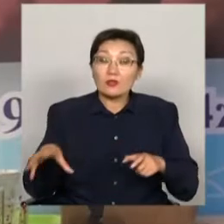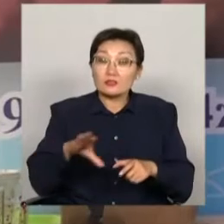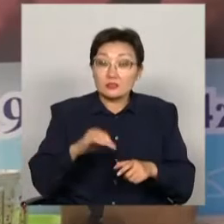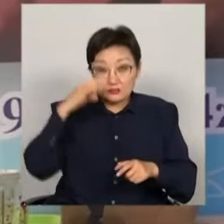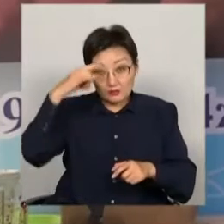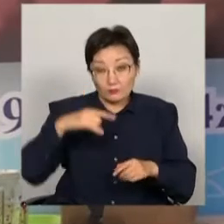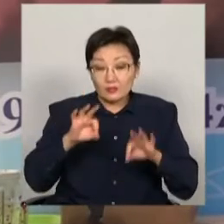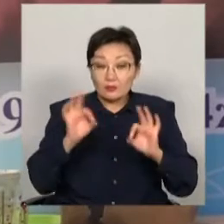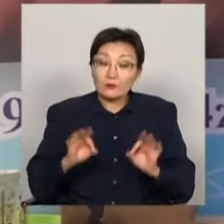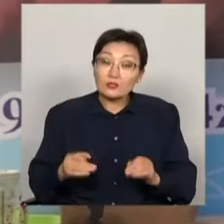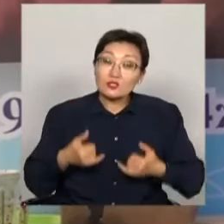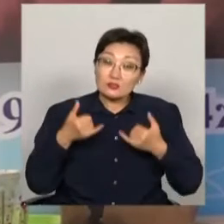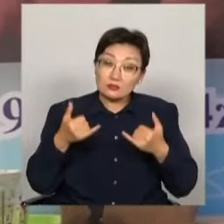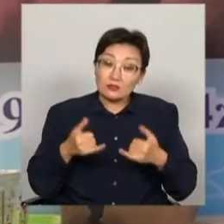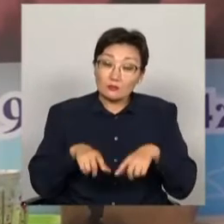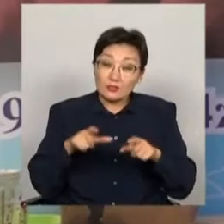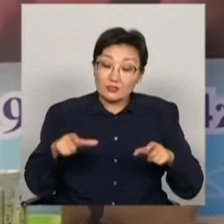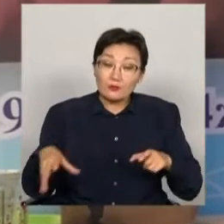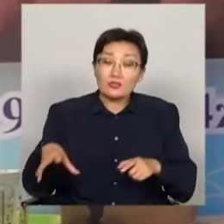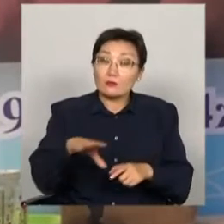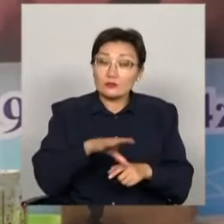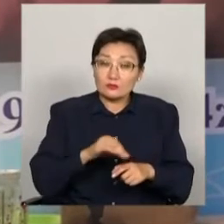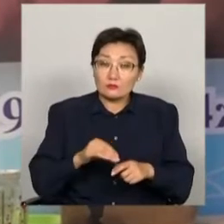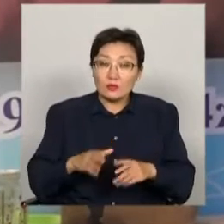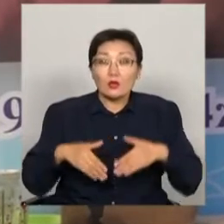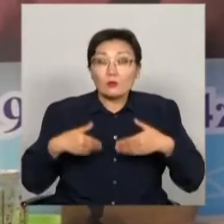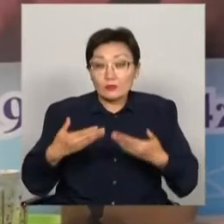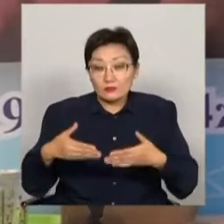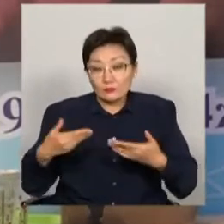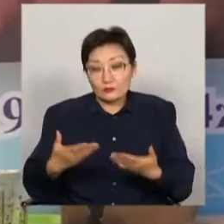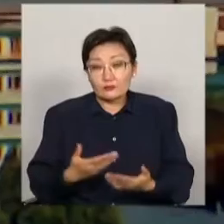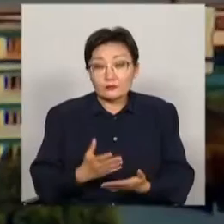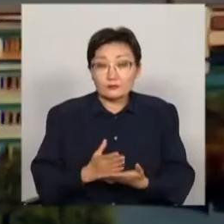қазақ өнерін сыйлаған азаматтардың бәрі құтты болсын деп қуанып жатыр.